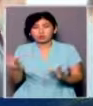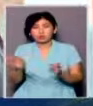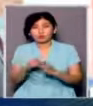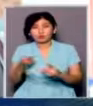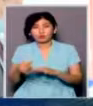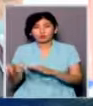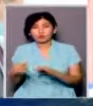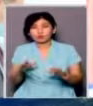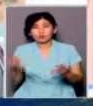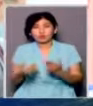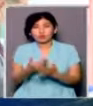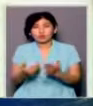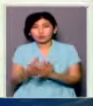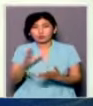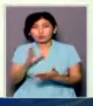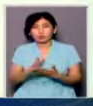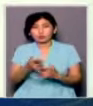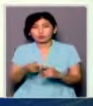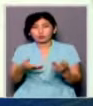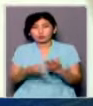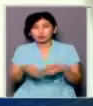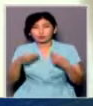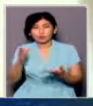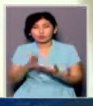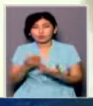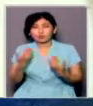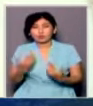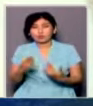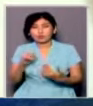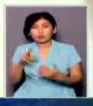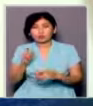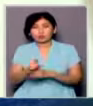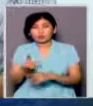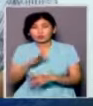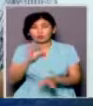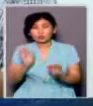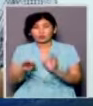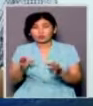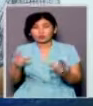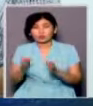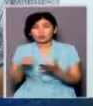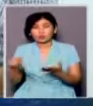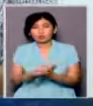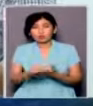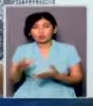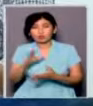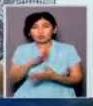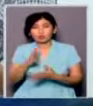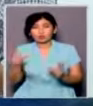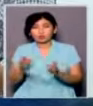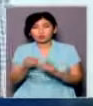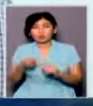бірлестіктерге инновациялық бағытта әдістемелік көмек беру. Әлеуметтік тапсырыстар мен нормативтік актілер әдістемелер